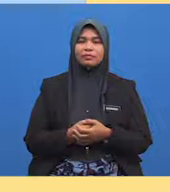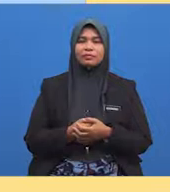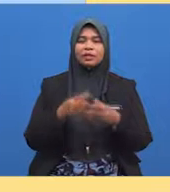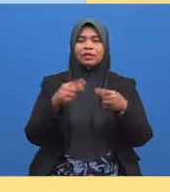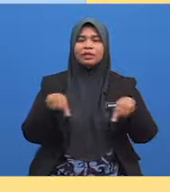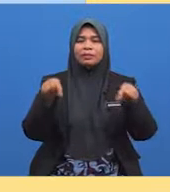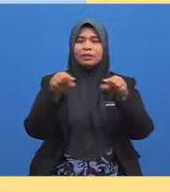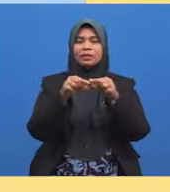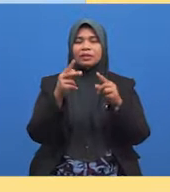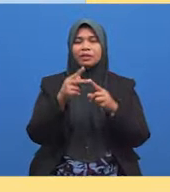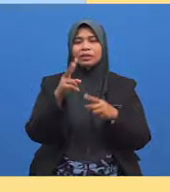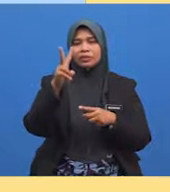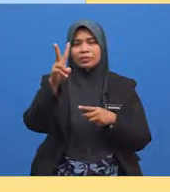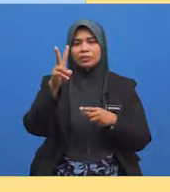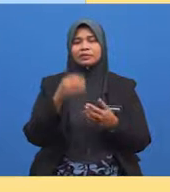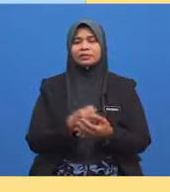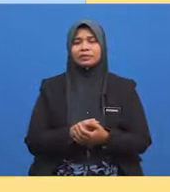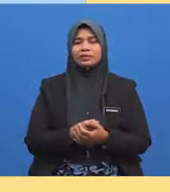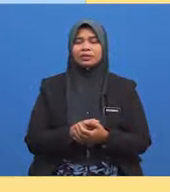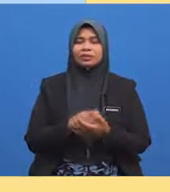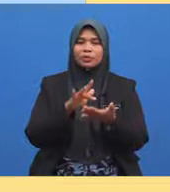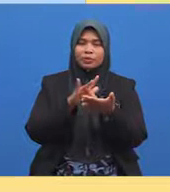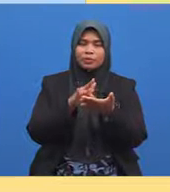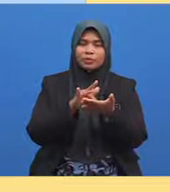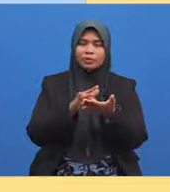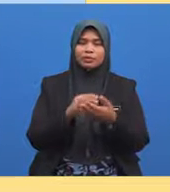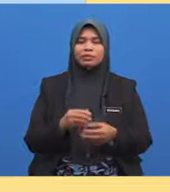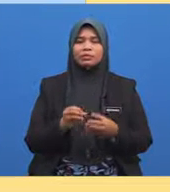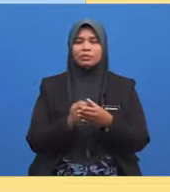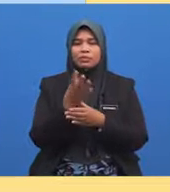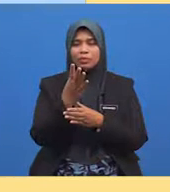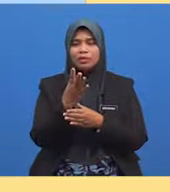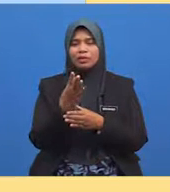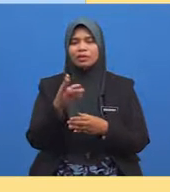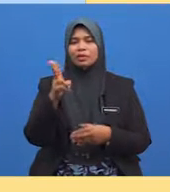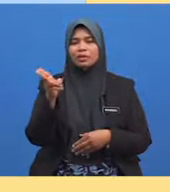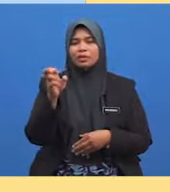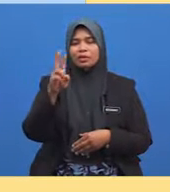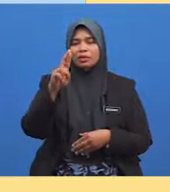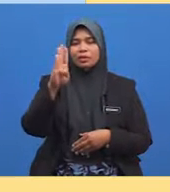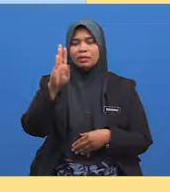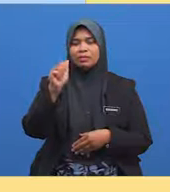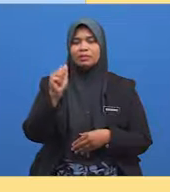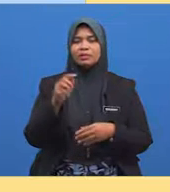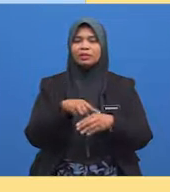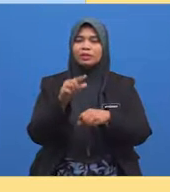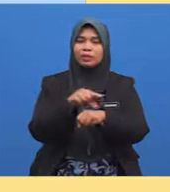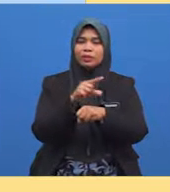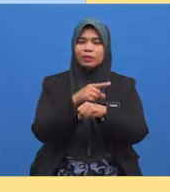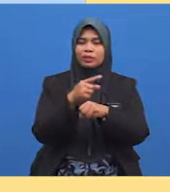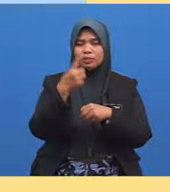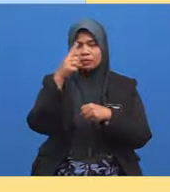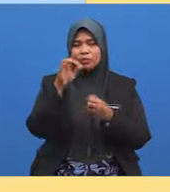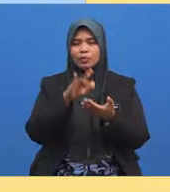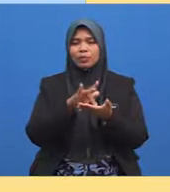Kepentingan yang kedua dalam bidang perubatan. Tumbuhan herba digunakan secara meluas dalam pembuatan